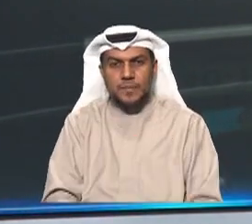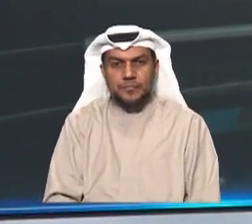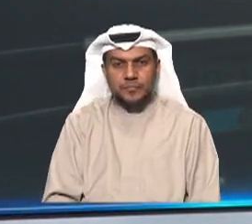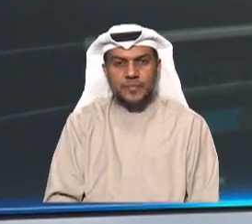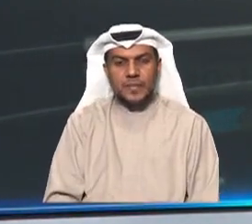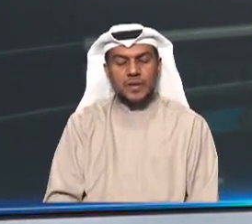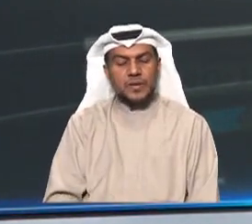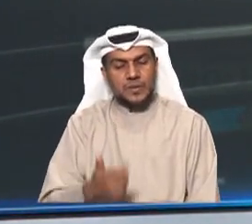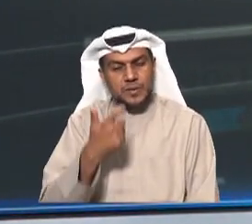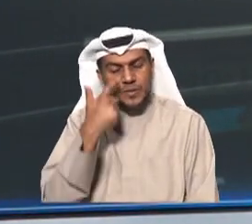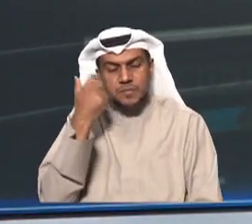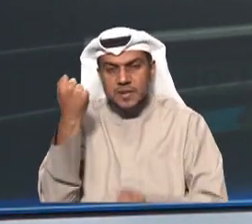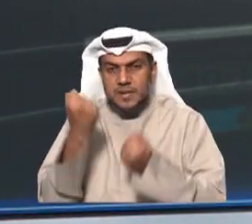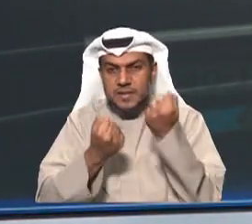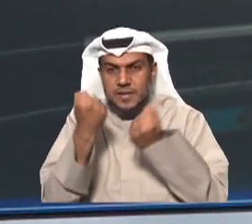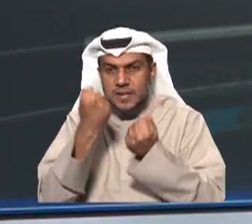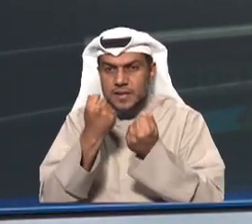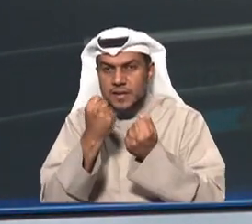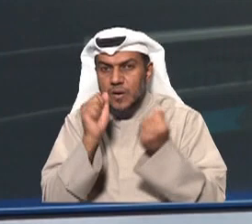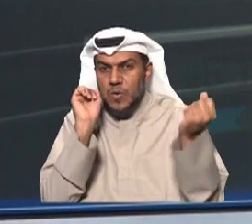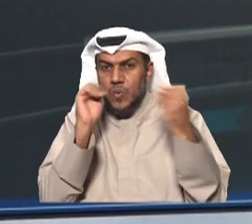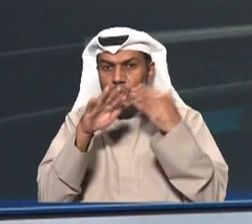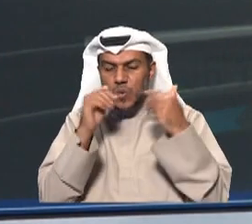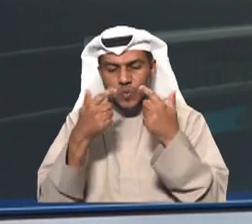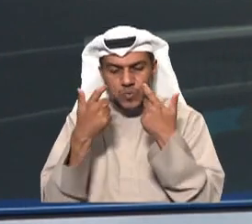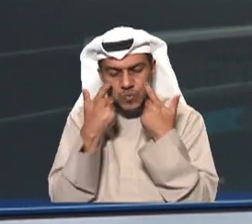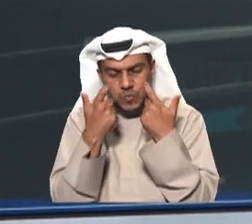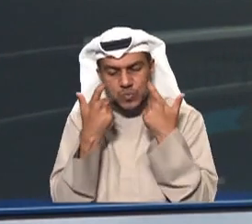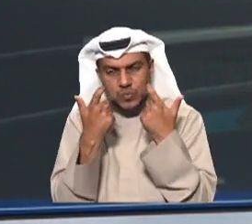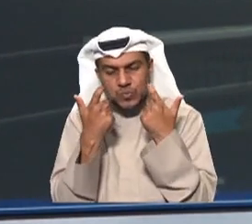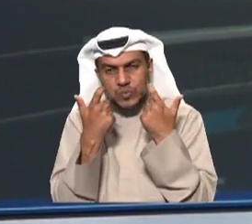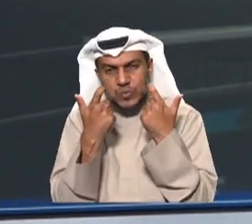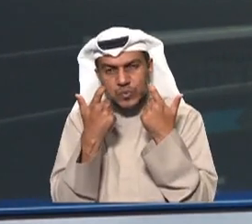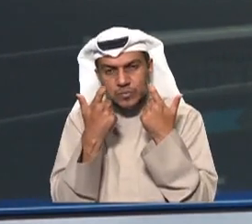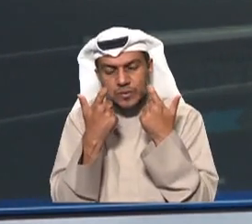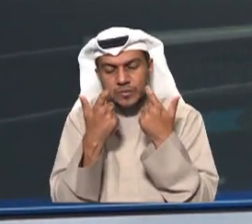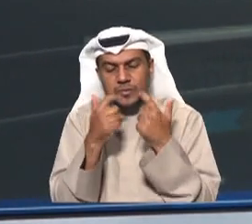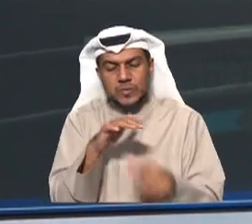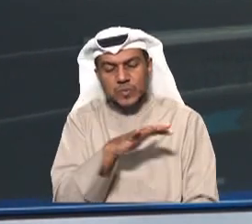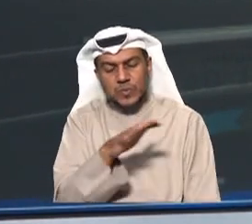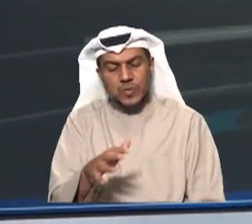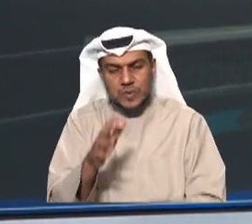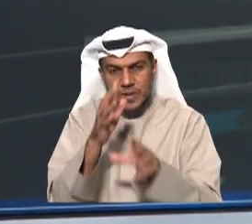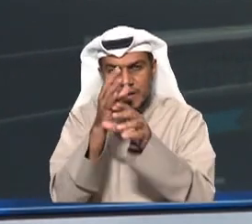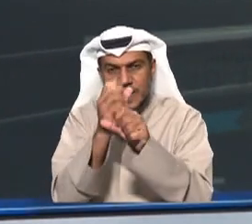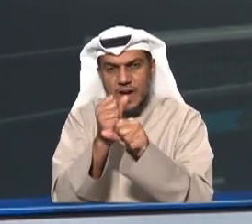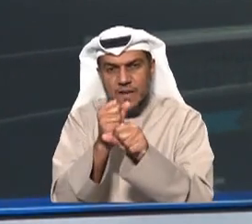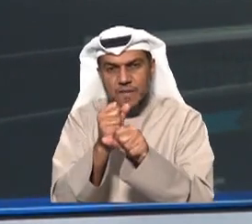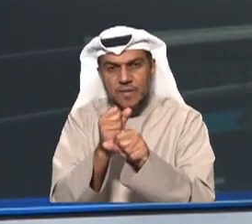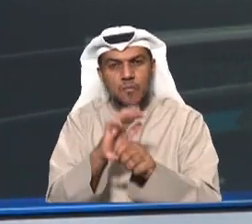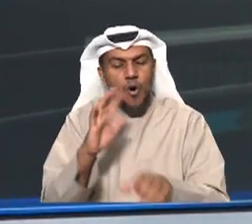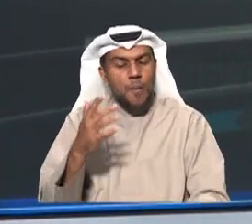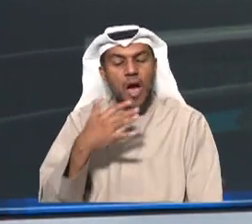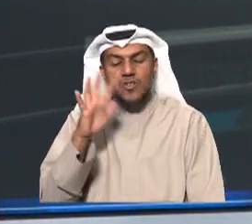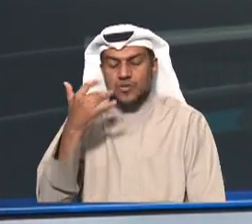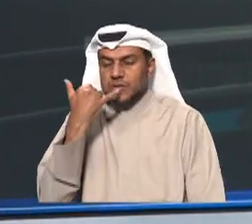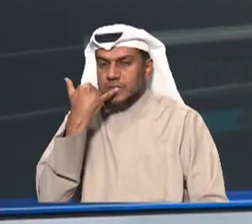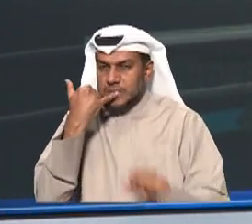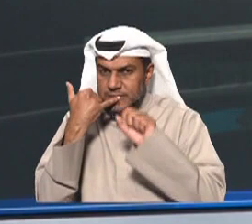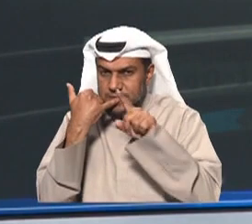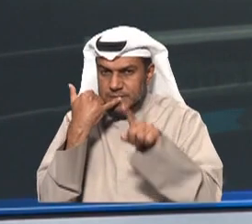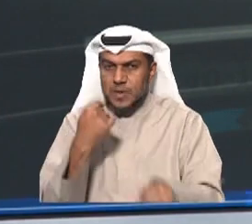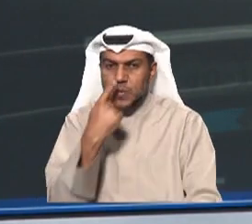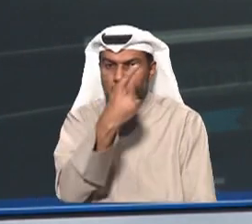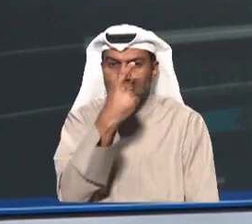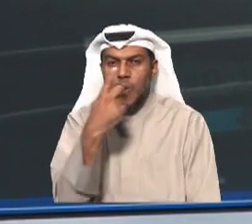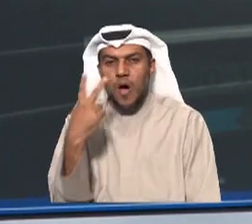لذلك مرتادين الطرق السريعة خلال هذه الفترات نتمنى منكم أخذ الحيطة والحذر، ولا تترددون أبدا في الاتصال بواحد